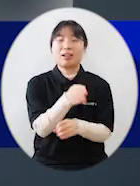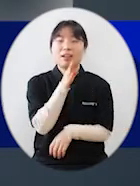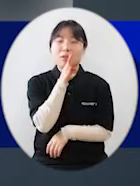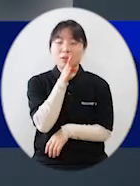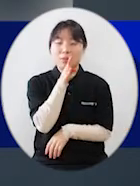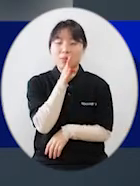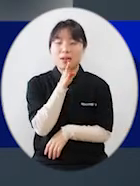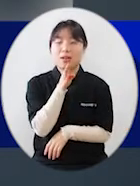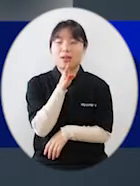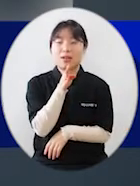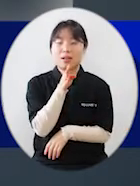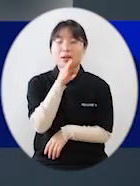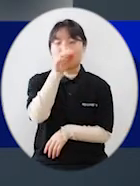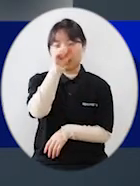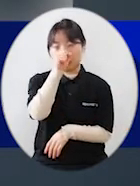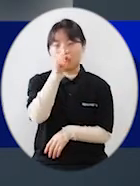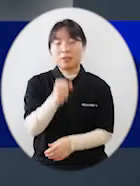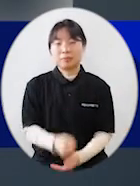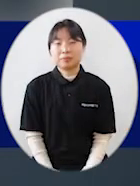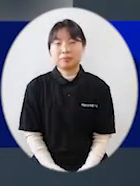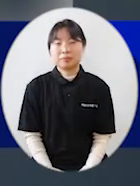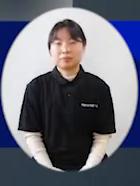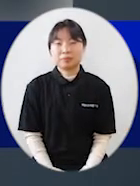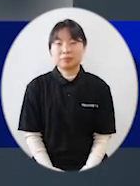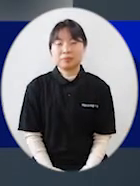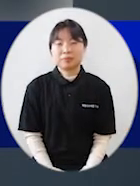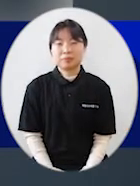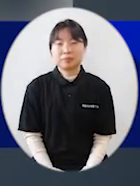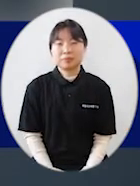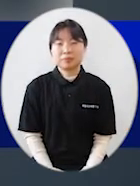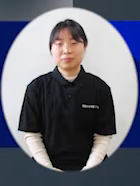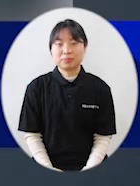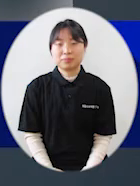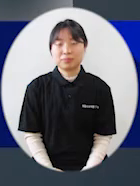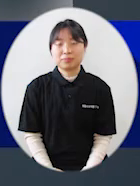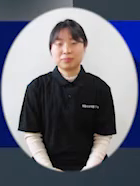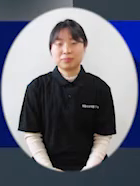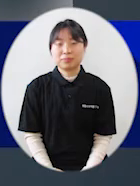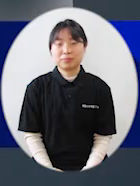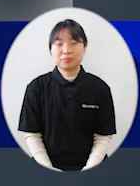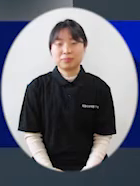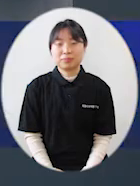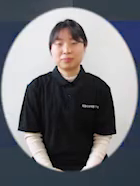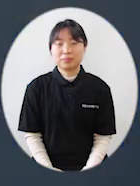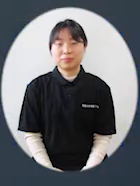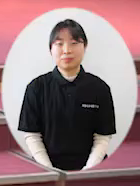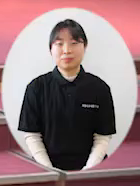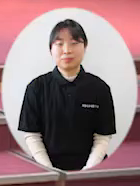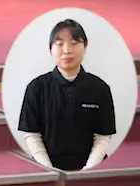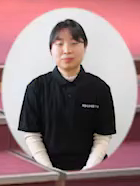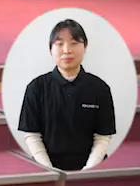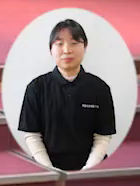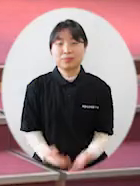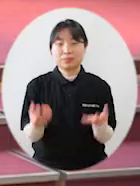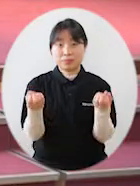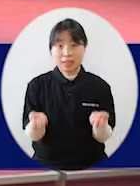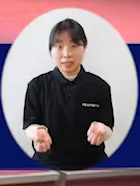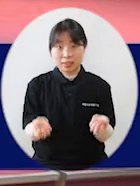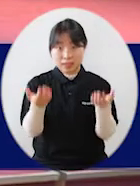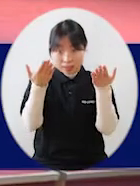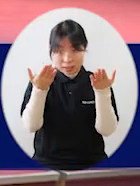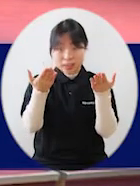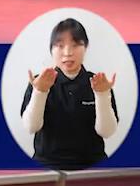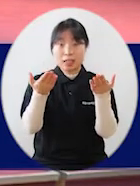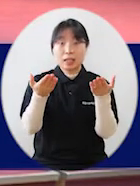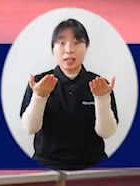큰 의미와 또 좋은 일을 하셨다라고 하는 것에 칭찬의 말씀을 드립니다. 행사는